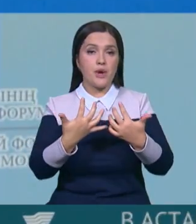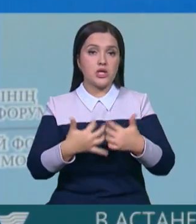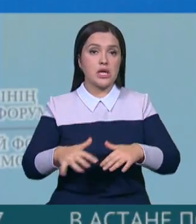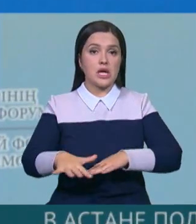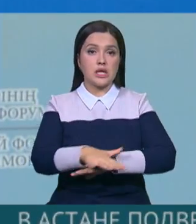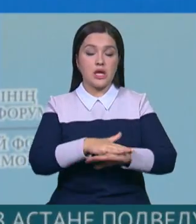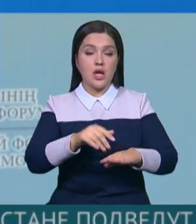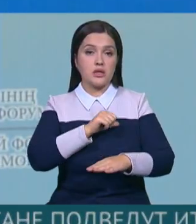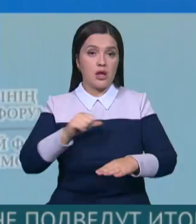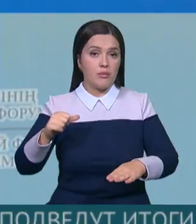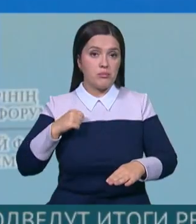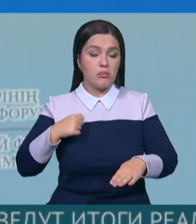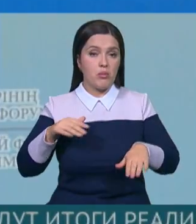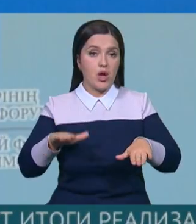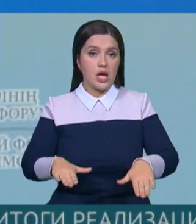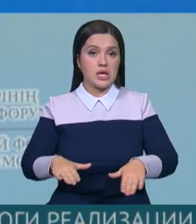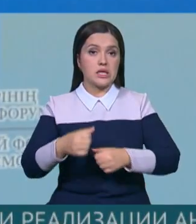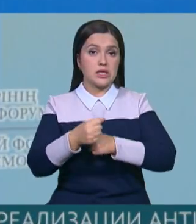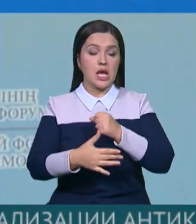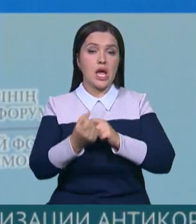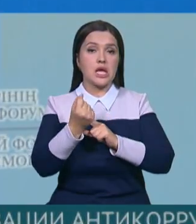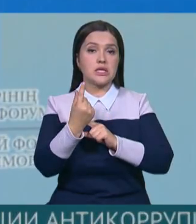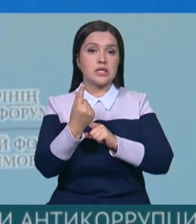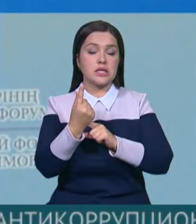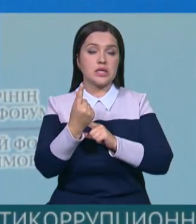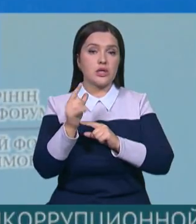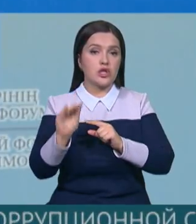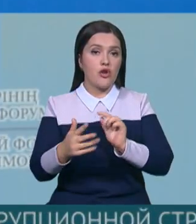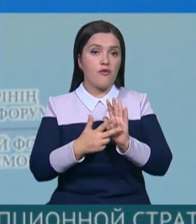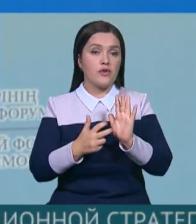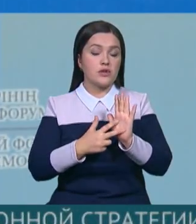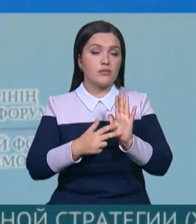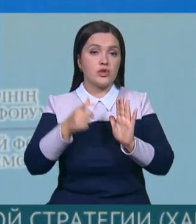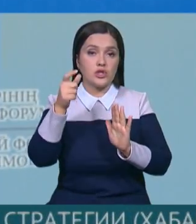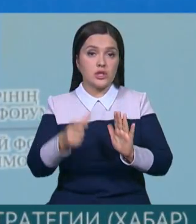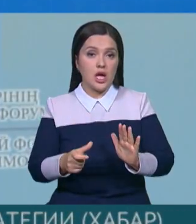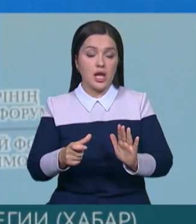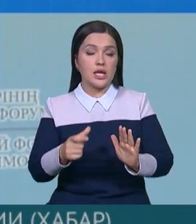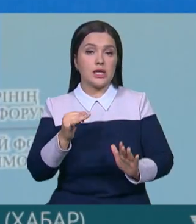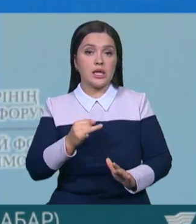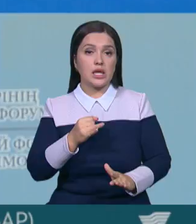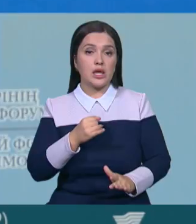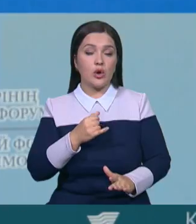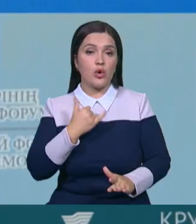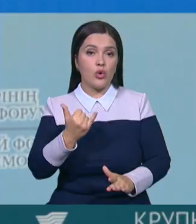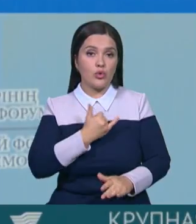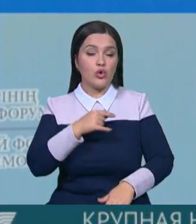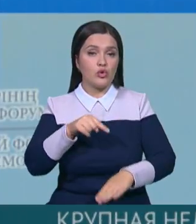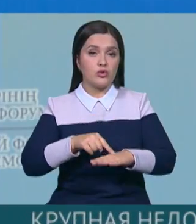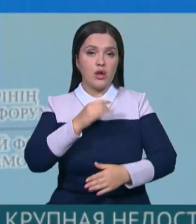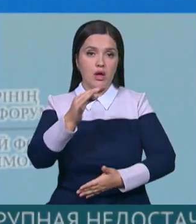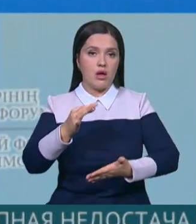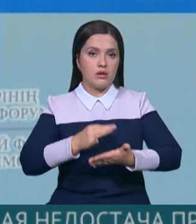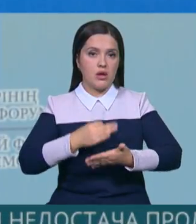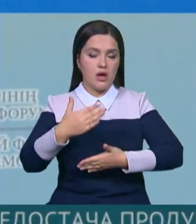в самом в районном центре у нас 11800 населения, поэтому мы чувствуем ответственность